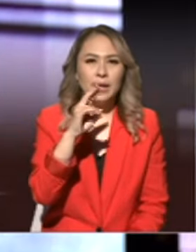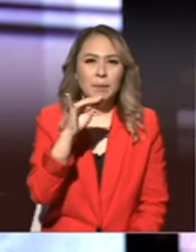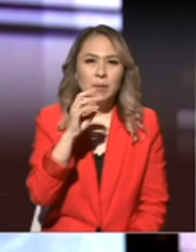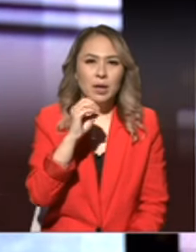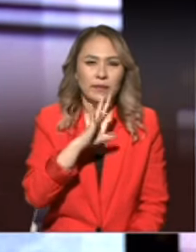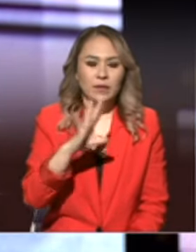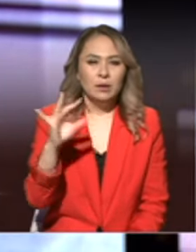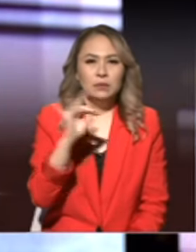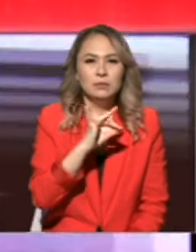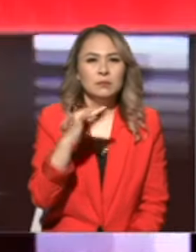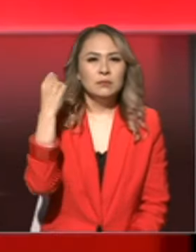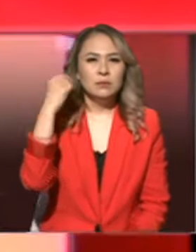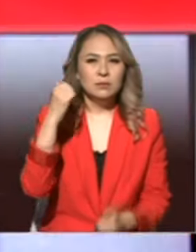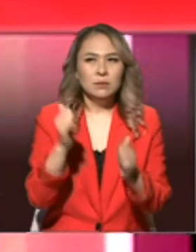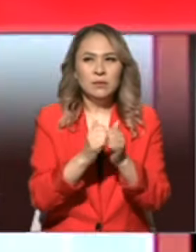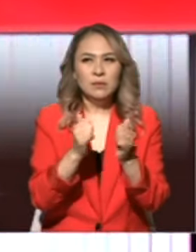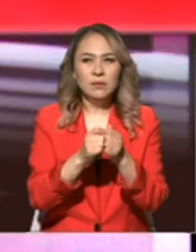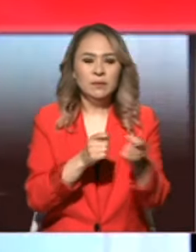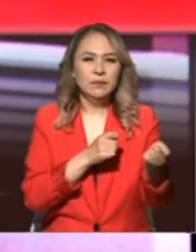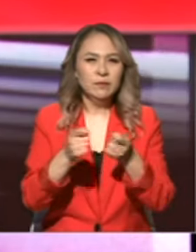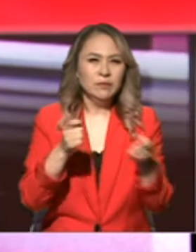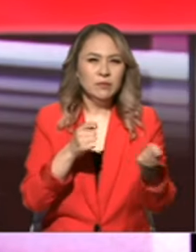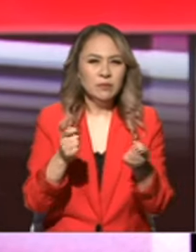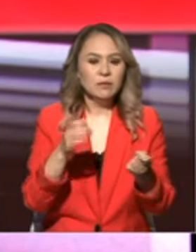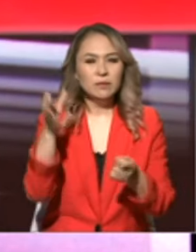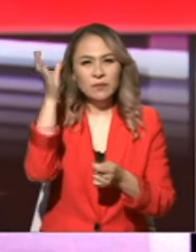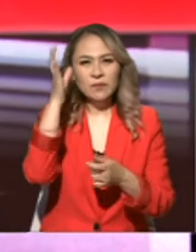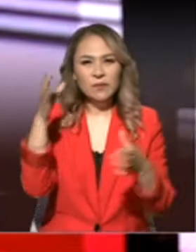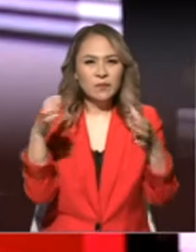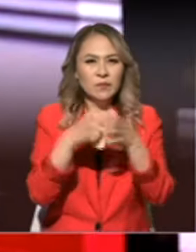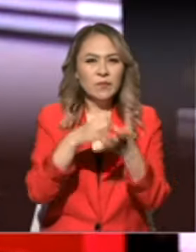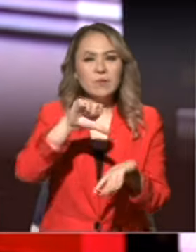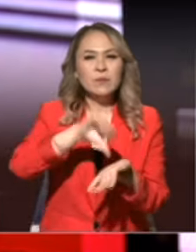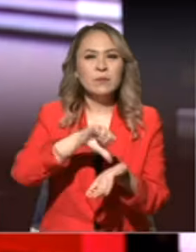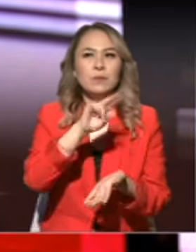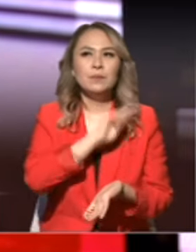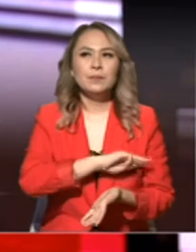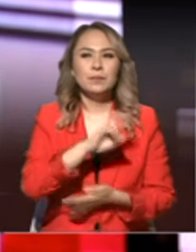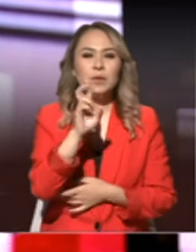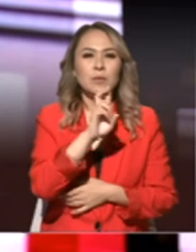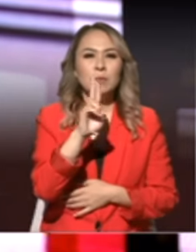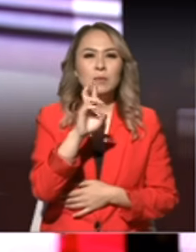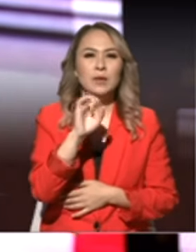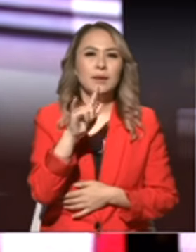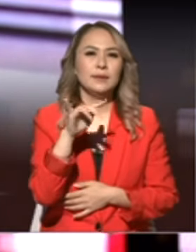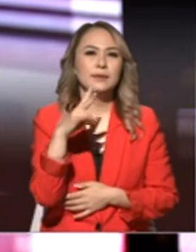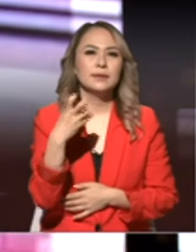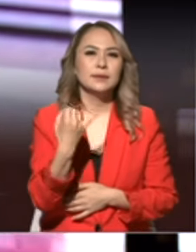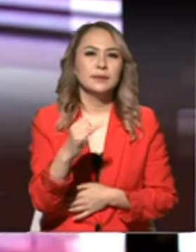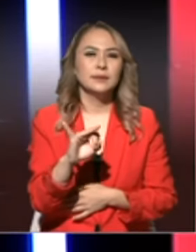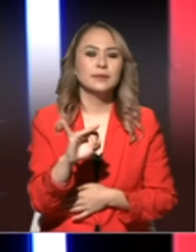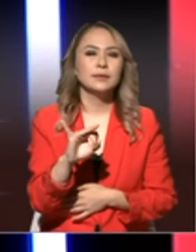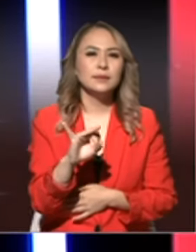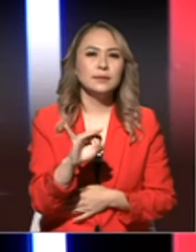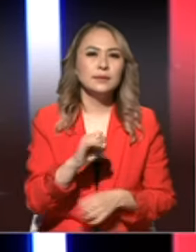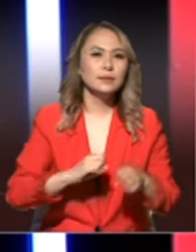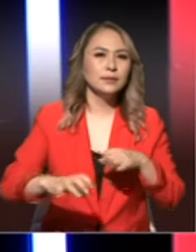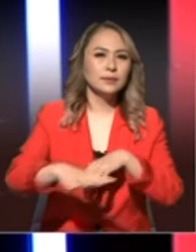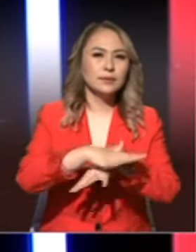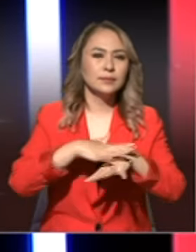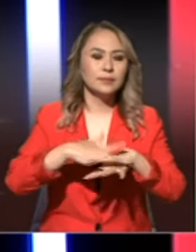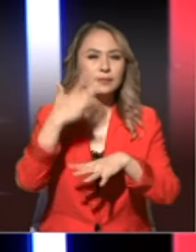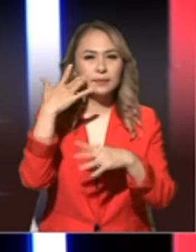және президент жанындағы мемлекеттік басқару академиясы дипломатия институтының қызметкері Бауыржан Бағлай. Студиямызға қош келдіңіздер. Халқы